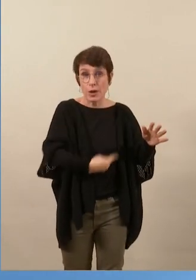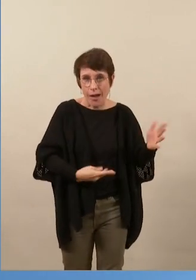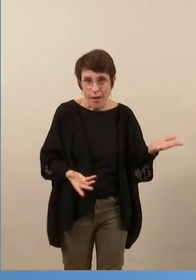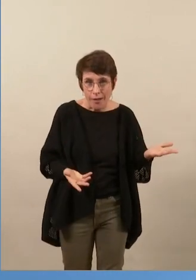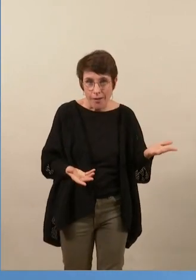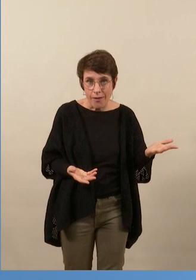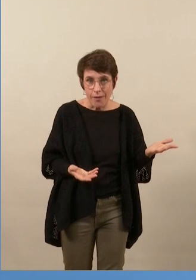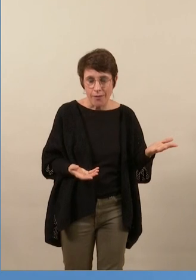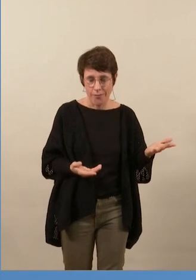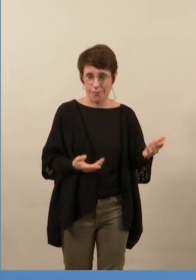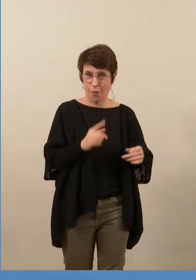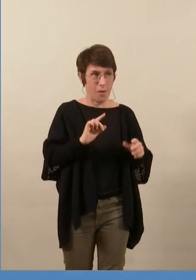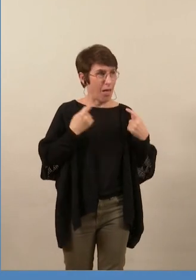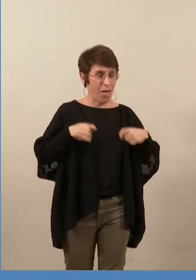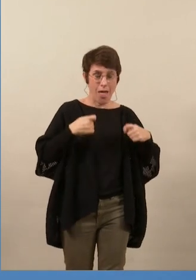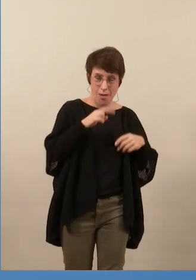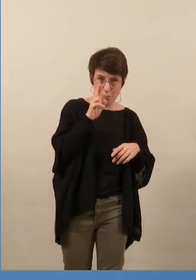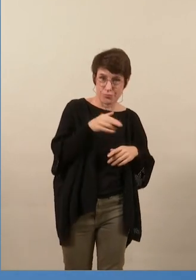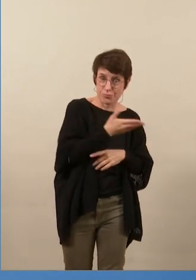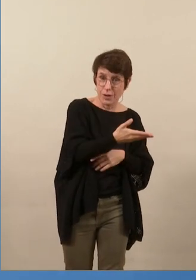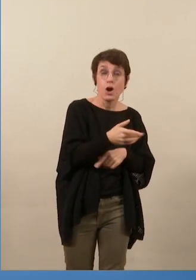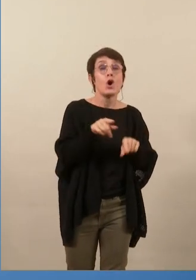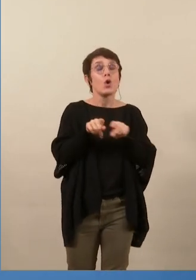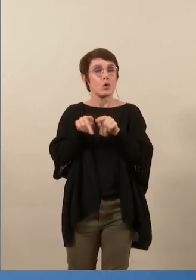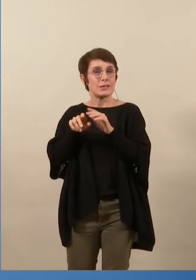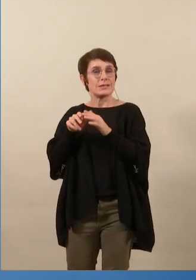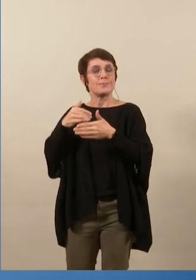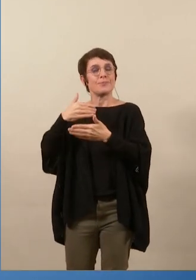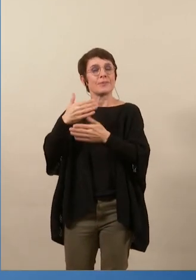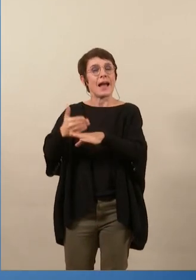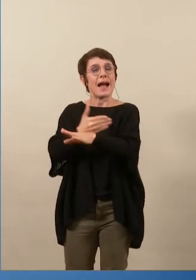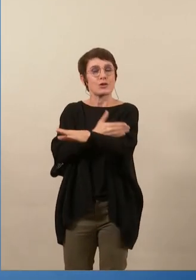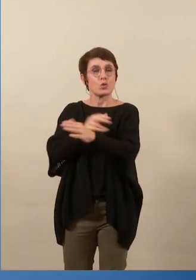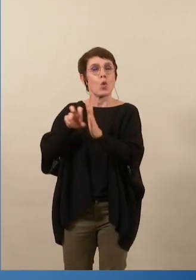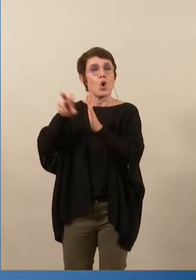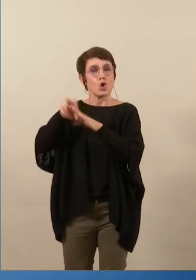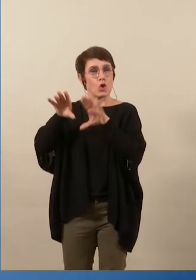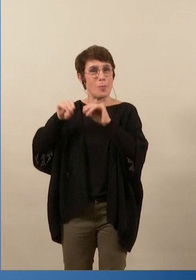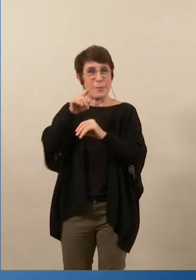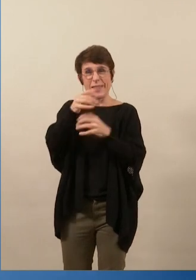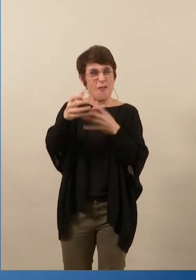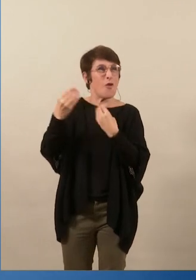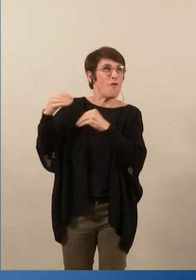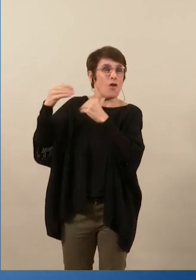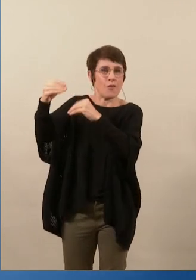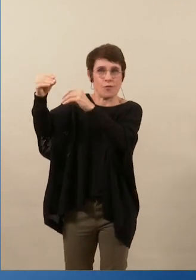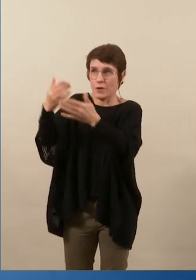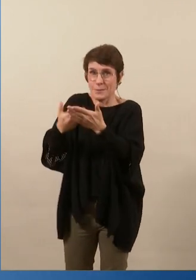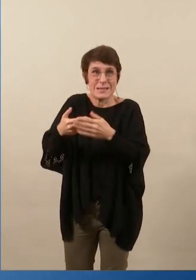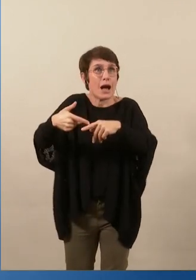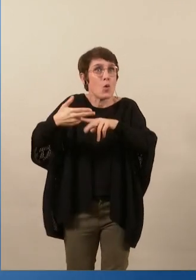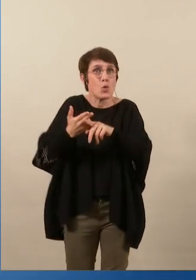l'heure le fait que vous cherchiez à tout prix à vendre Grenoble habitat qui est pourtant un levier un outil au service du logement social